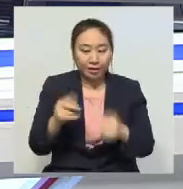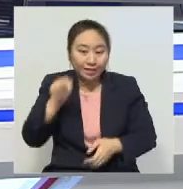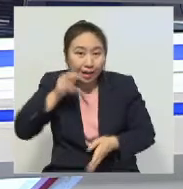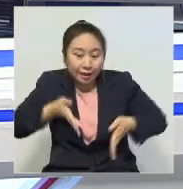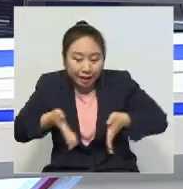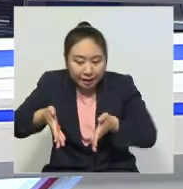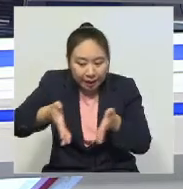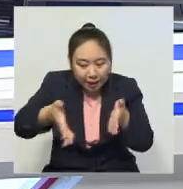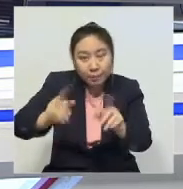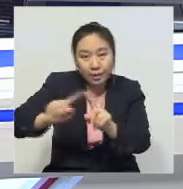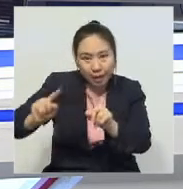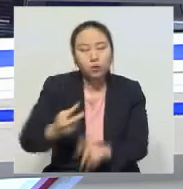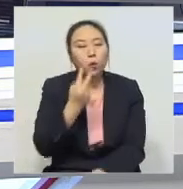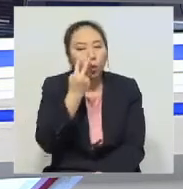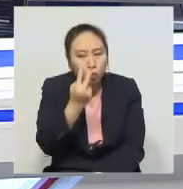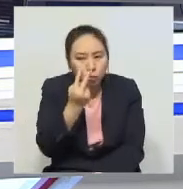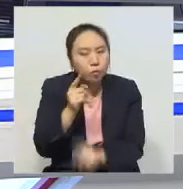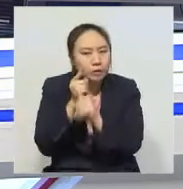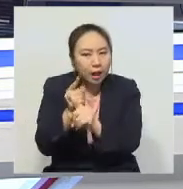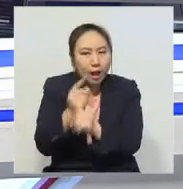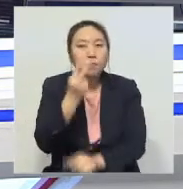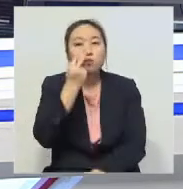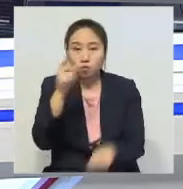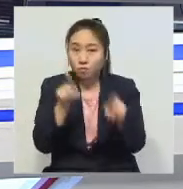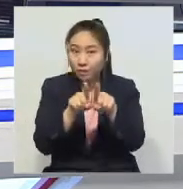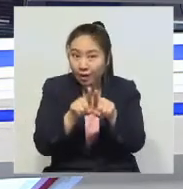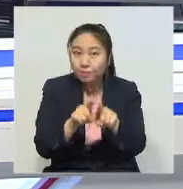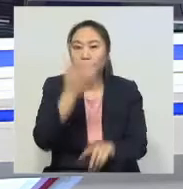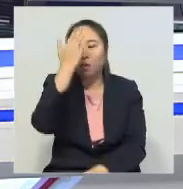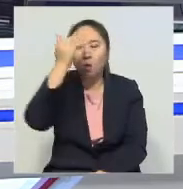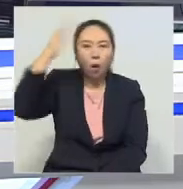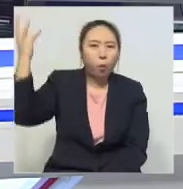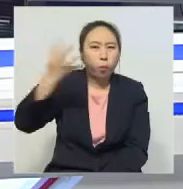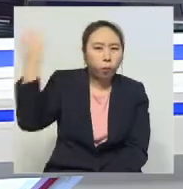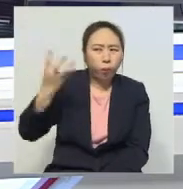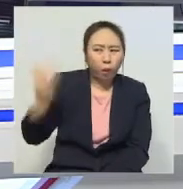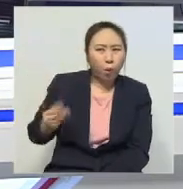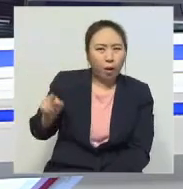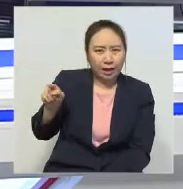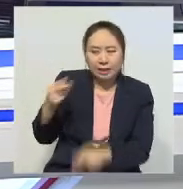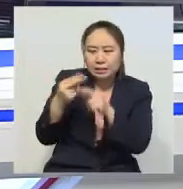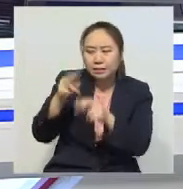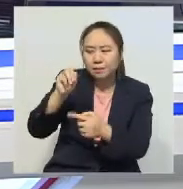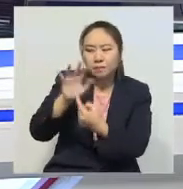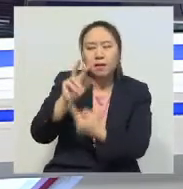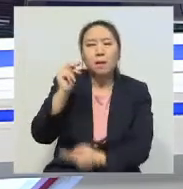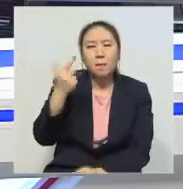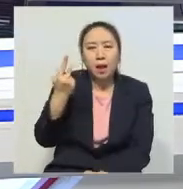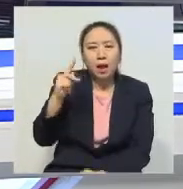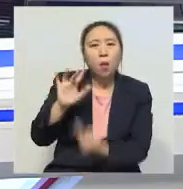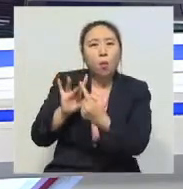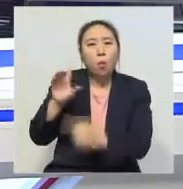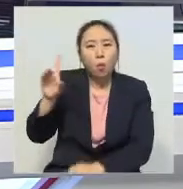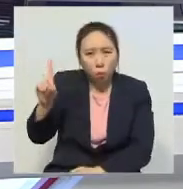อนนี้ก็ยังคงต้องติดตามสถานการณ์เช่นเดียวกันนะคะเพราะว่าเรื่องของอิทธิพลจากพายุไต้ฝุ่นมังคุดที่อาจส่งผลกระทบให้หล